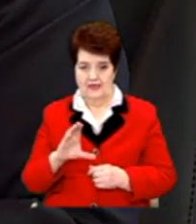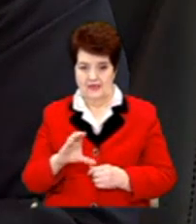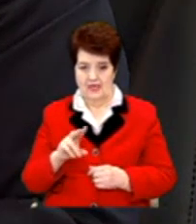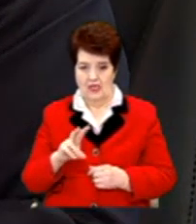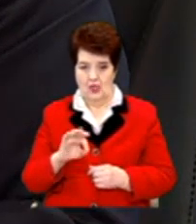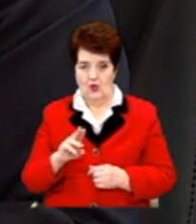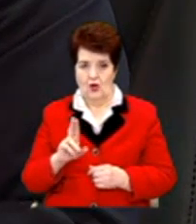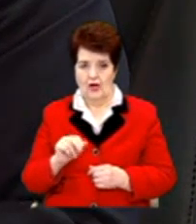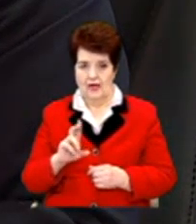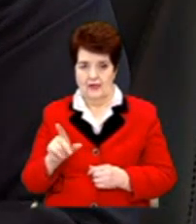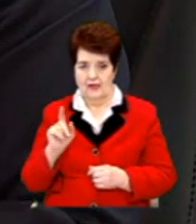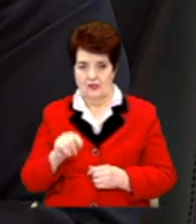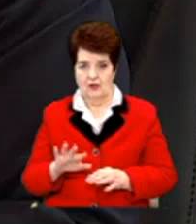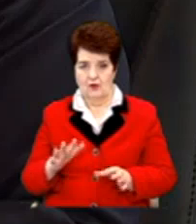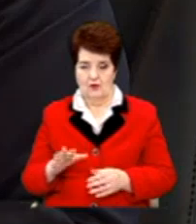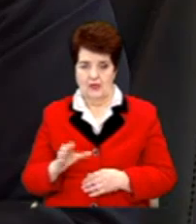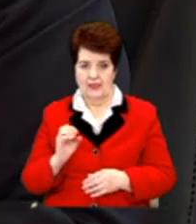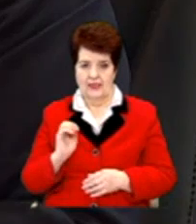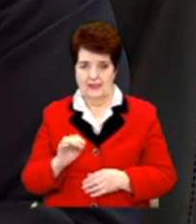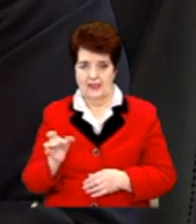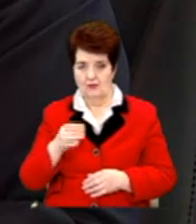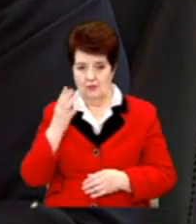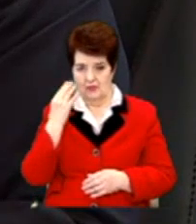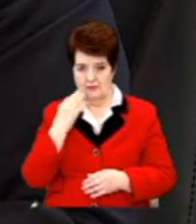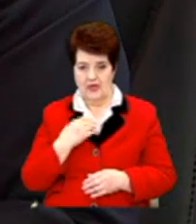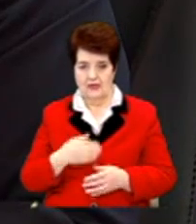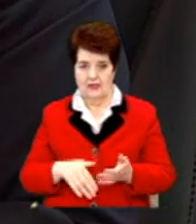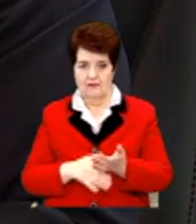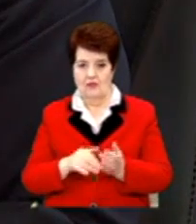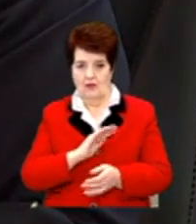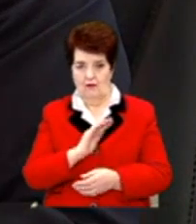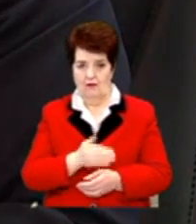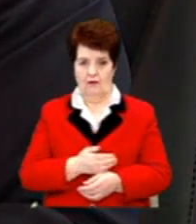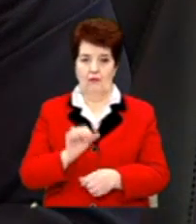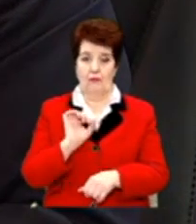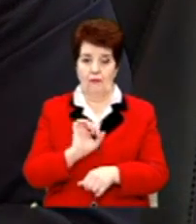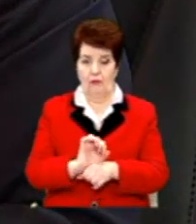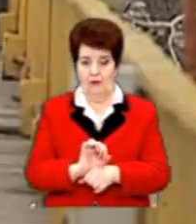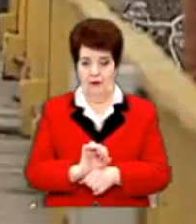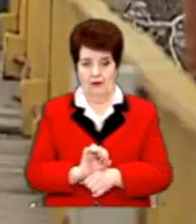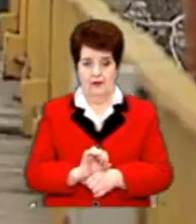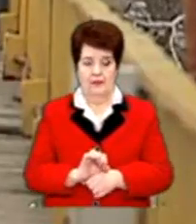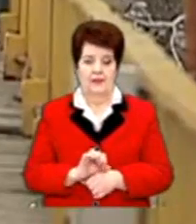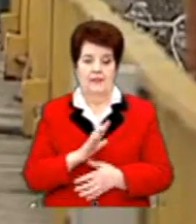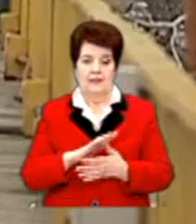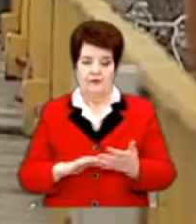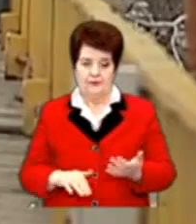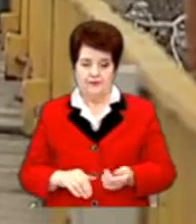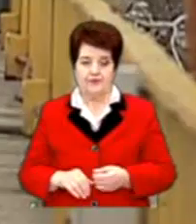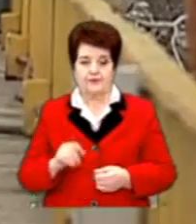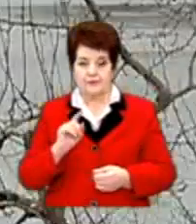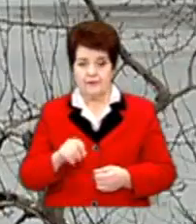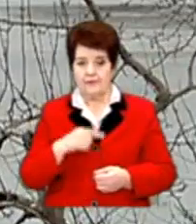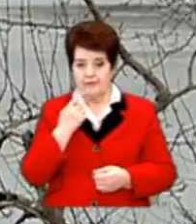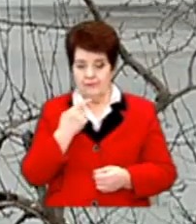acel moment în estul Republicii Moldova, a intervenit în forță pentru a opri vărsările de sânge. Totuși, Aureliu Ciocoi spune